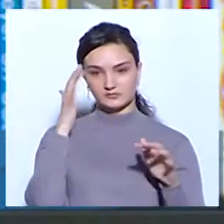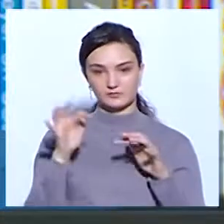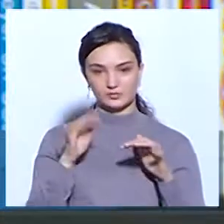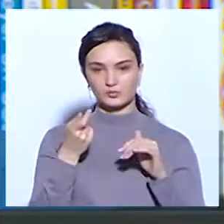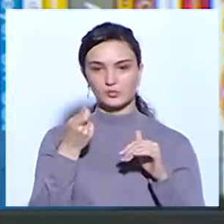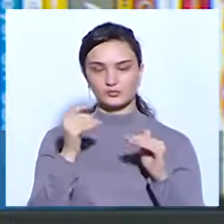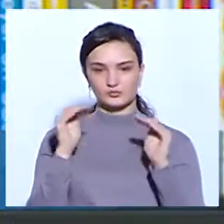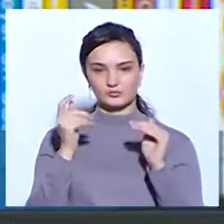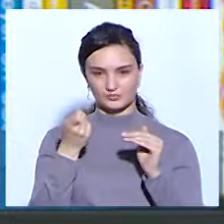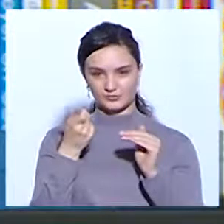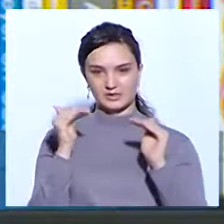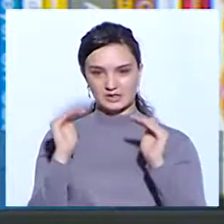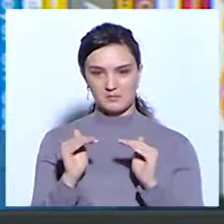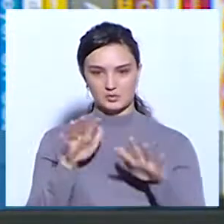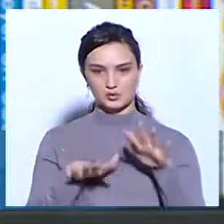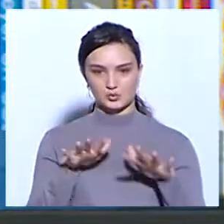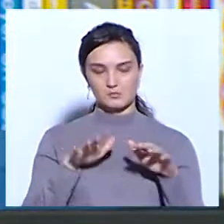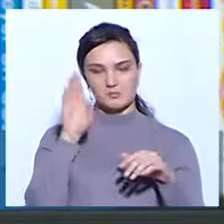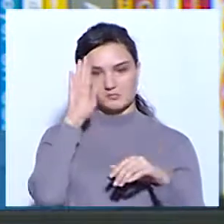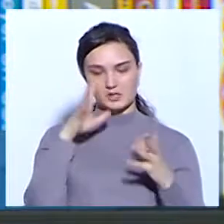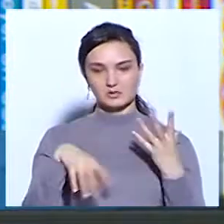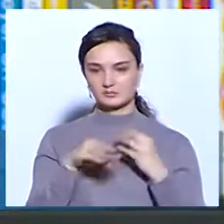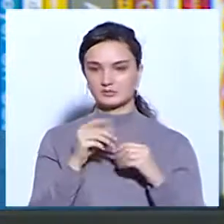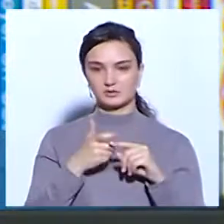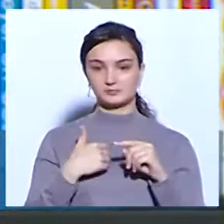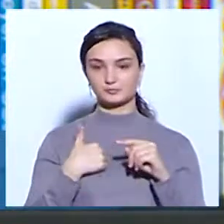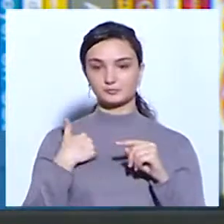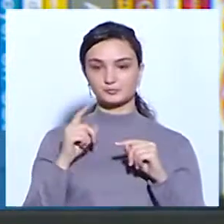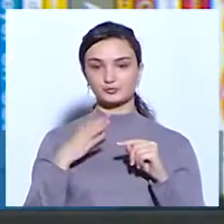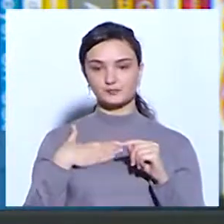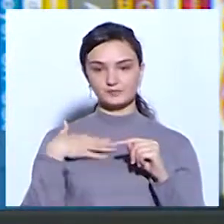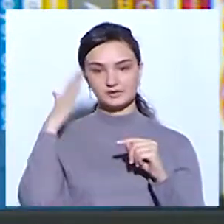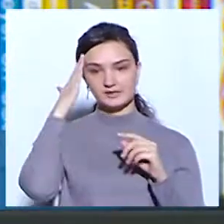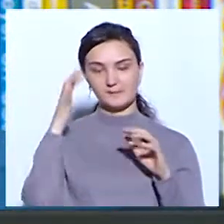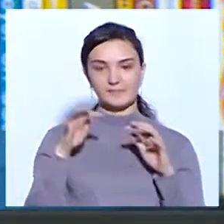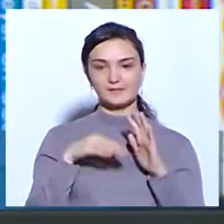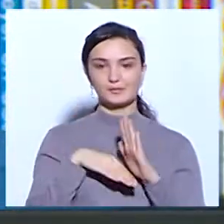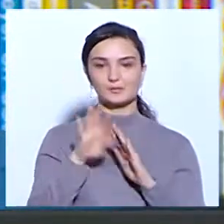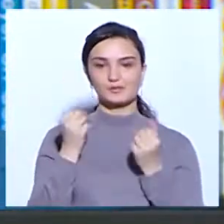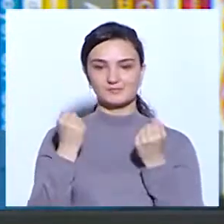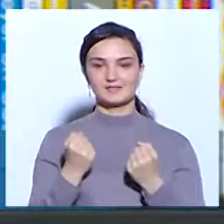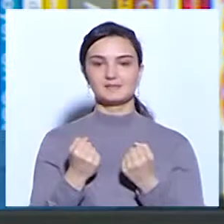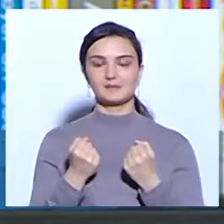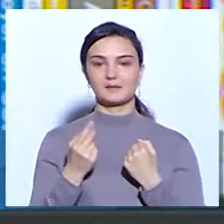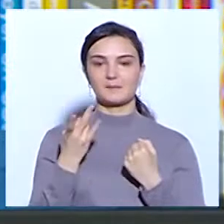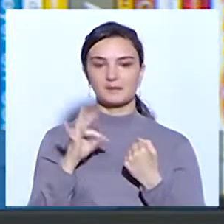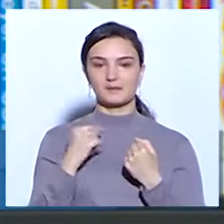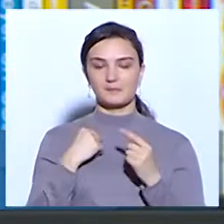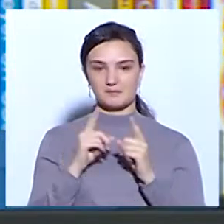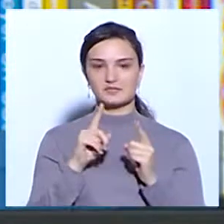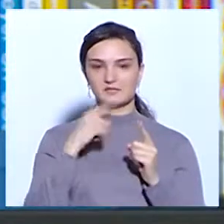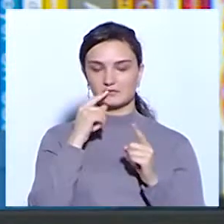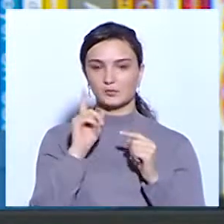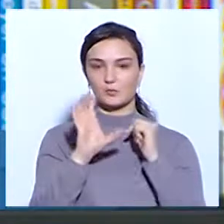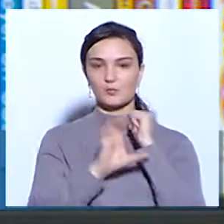ოდნავ უფრო დაბალი წონის არის. მამაკაცები ამით ძალიან ამაყობენ, რომ ჩვენი ტვინი უფრო, ასე ვთქვათ, მძიმეა. თუმცა მე ამასაც ვიტყვი,